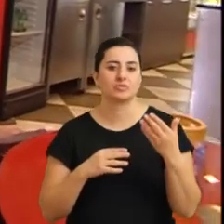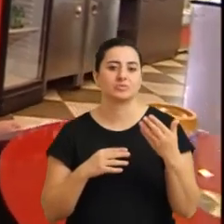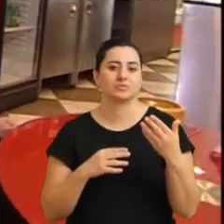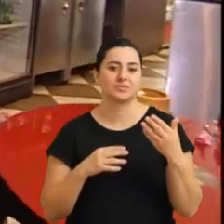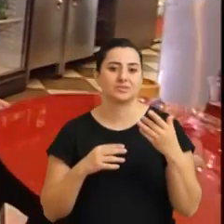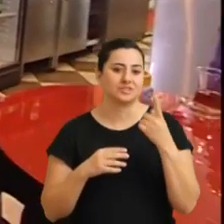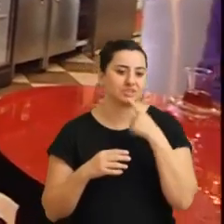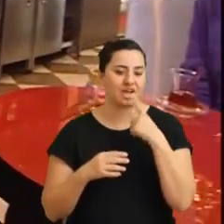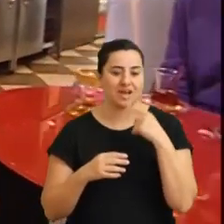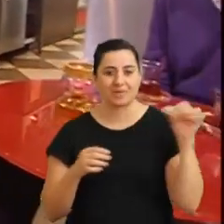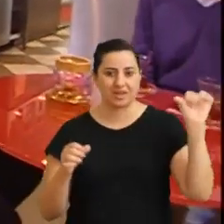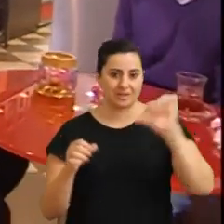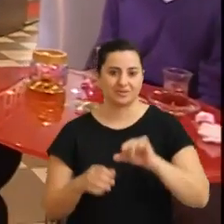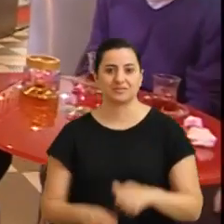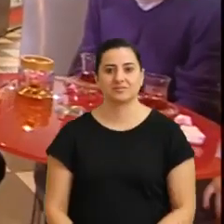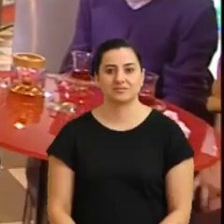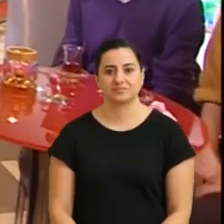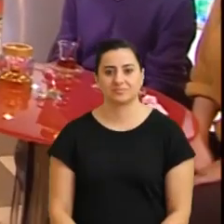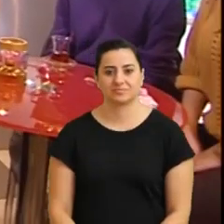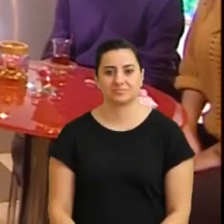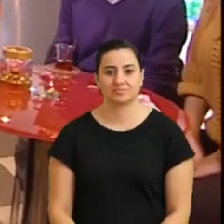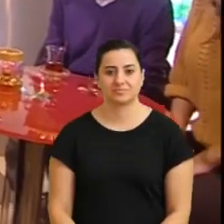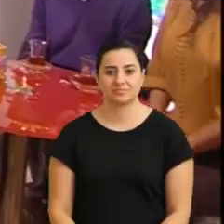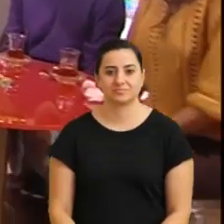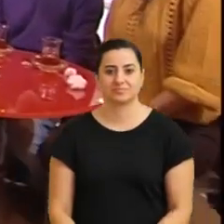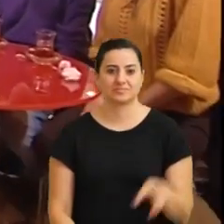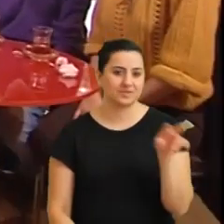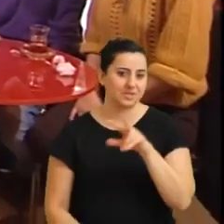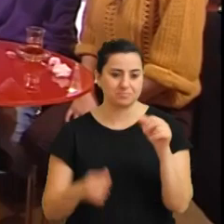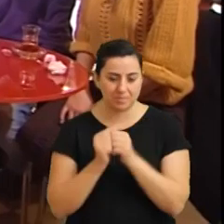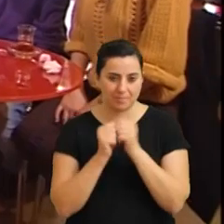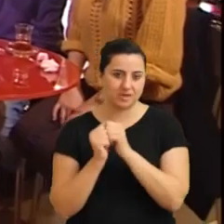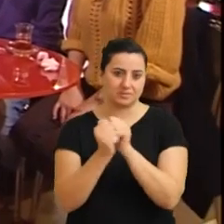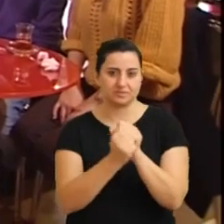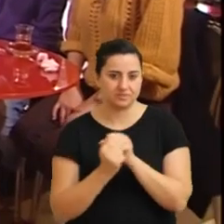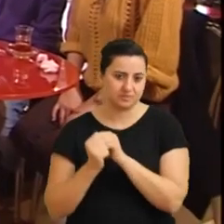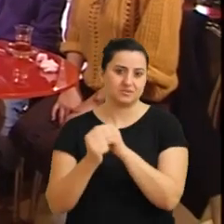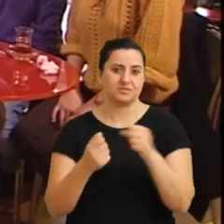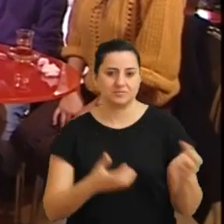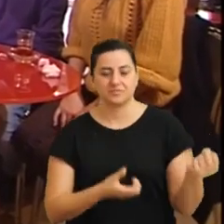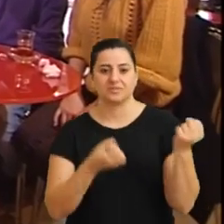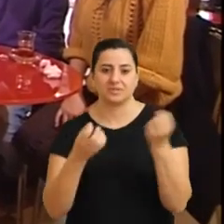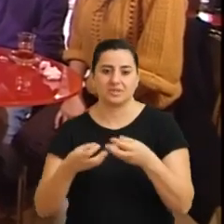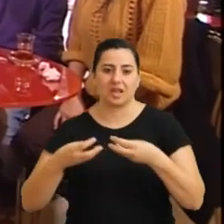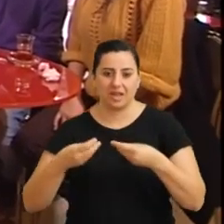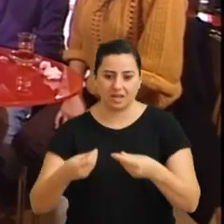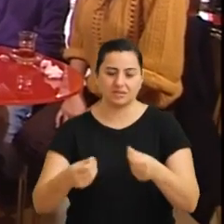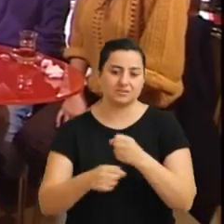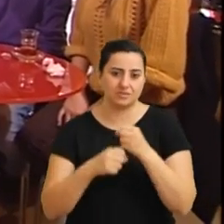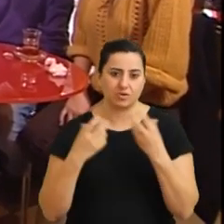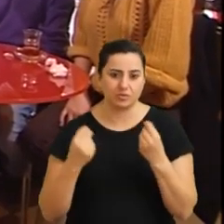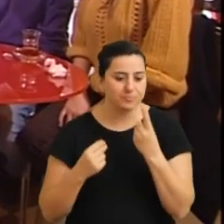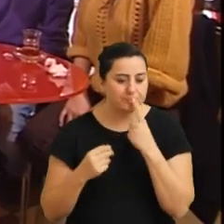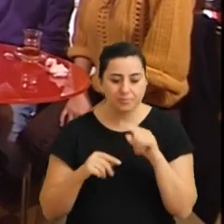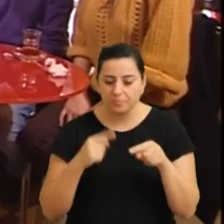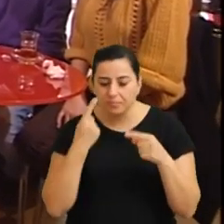Bozayı şekerlemeye geçtik. Şekerlemede de ikiniz beraber kaldırdınız, götürdünüz, erittiniz şekeri, karıştırdınız,